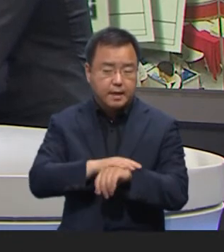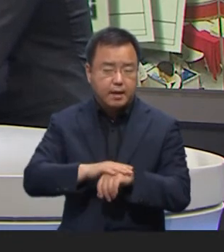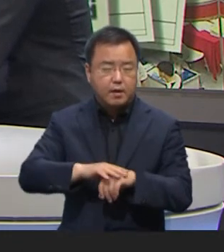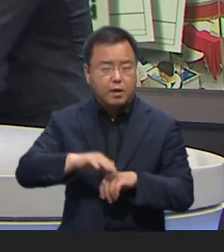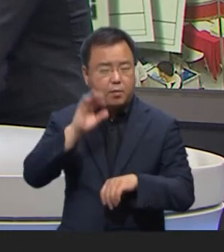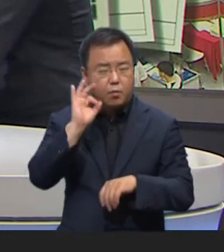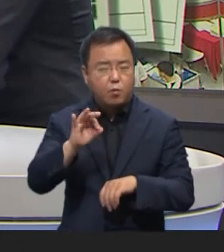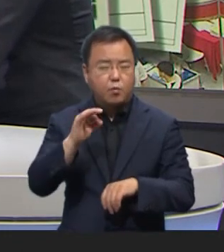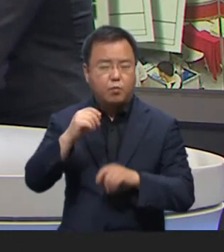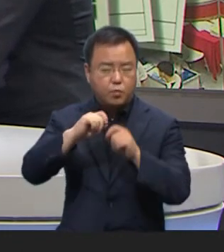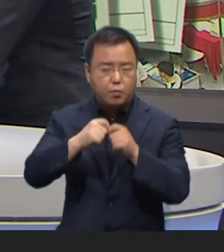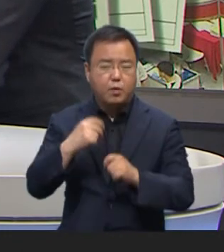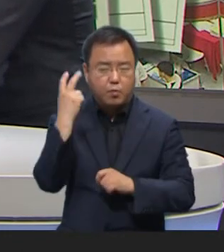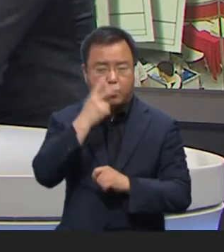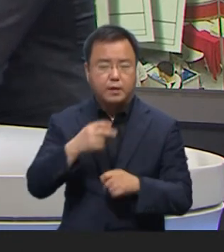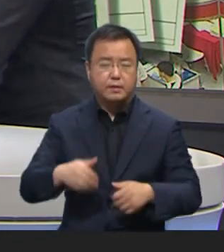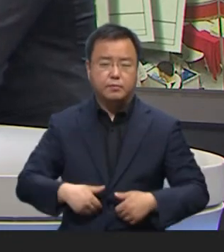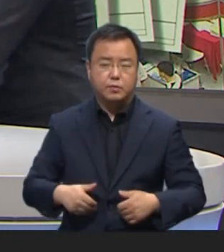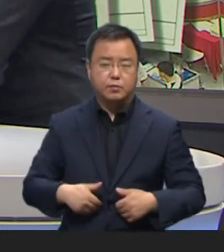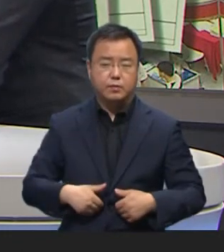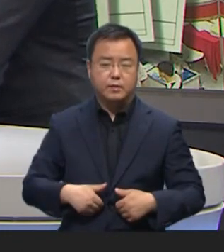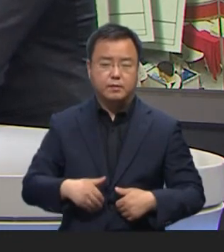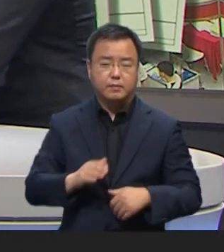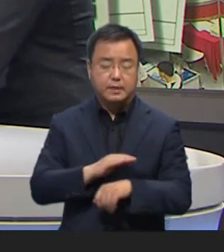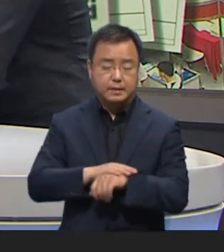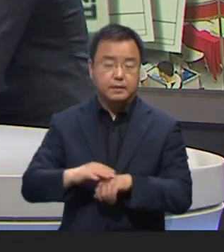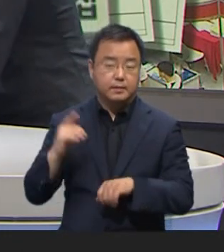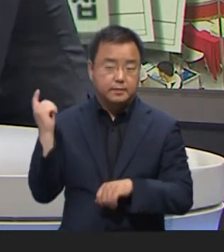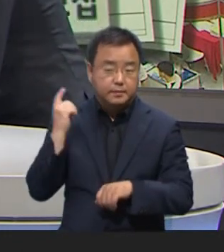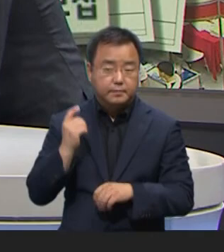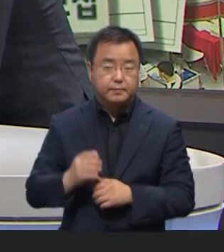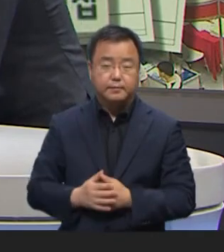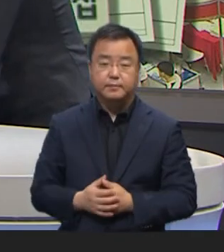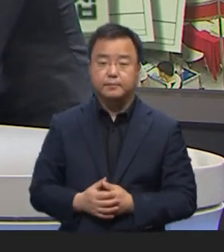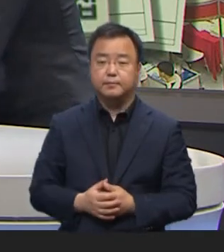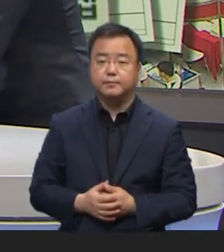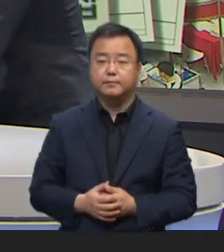하면서 꼼꼼 하게 됐으면 좋겠습니다 이혼을 얘기 잘 들었습니다